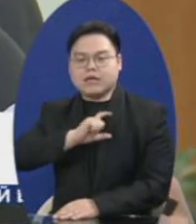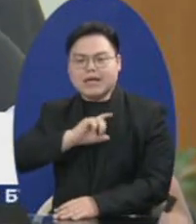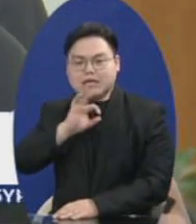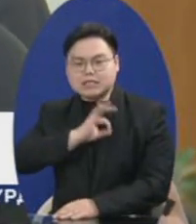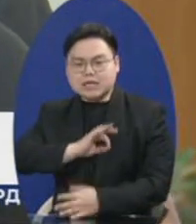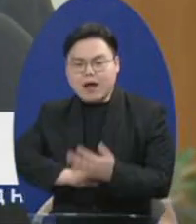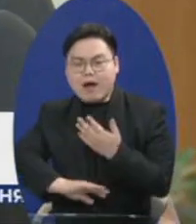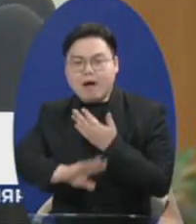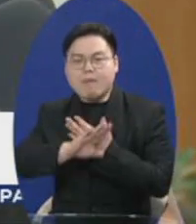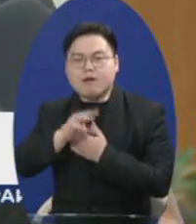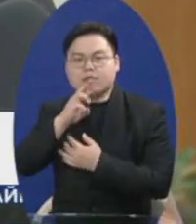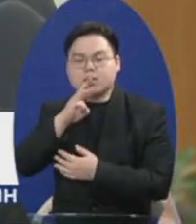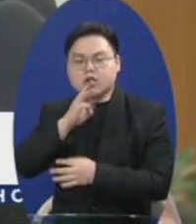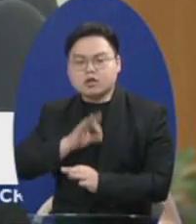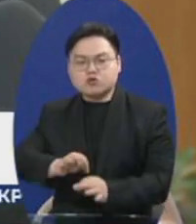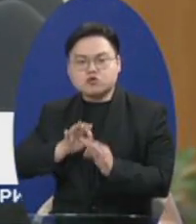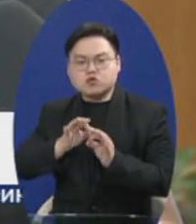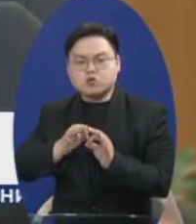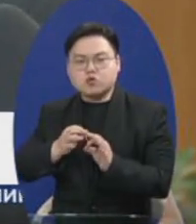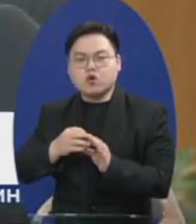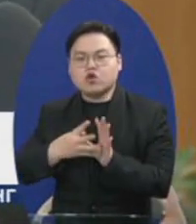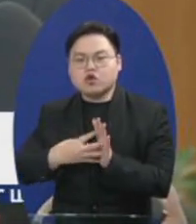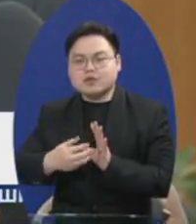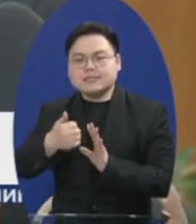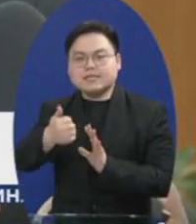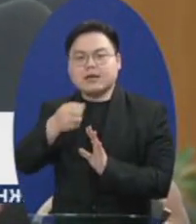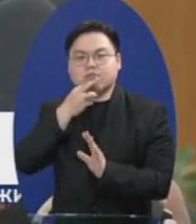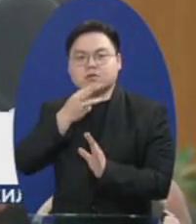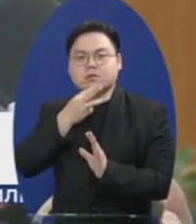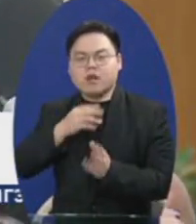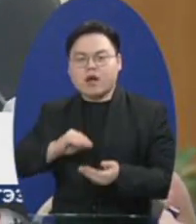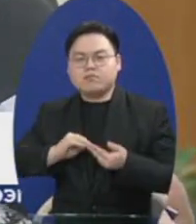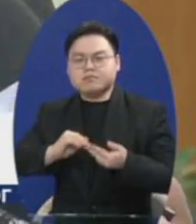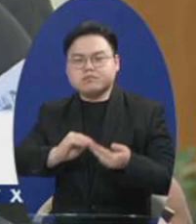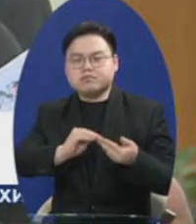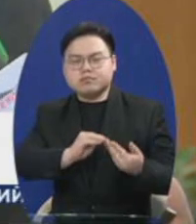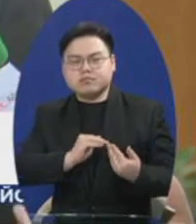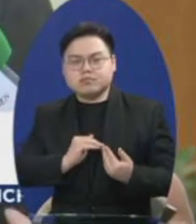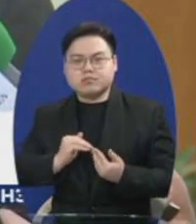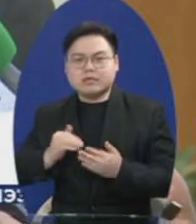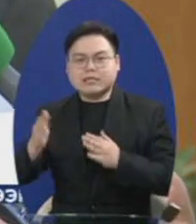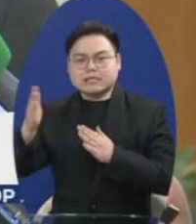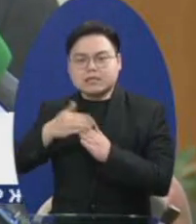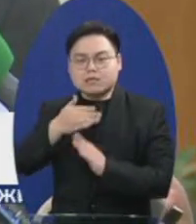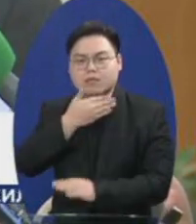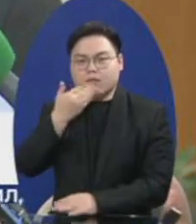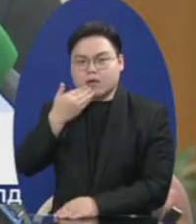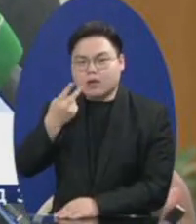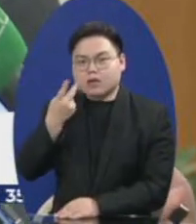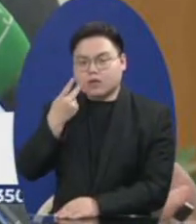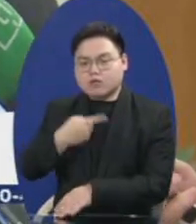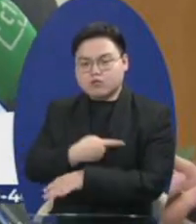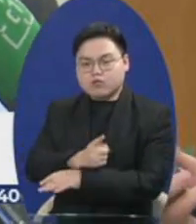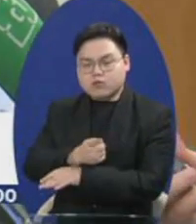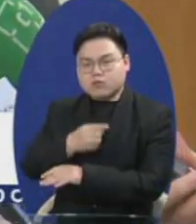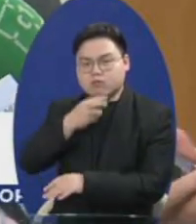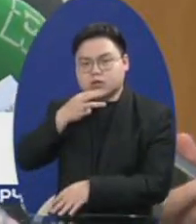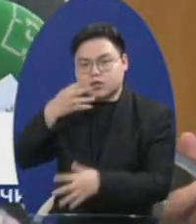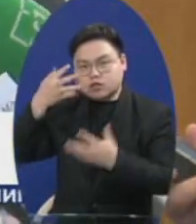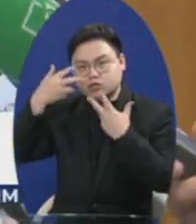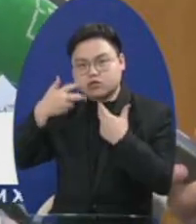түгээх, бүх төрлийн одоо нөлөөллийн аянуудыг тасралтгүй зохион байгуулж, иргэдийг одоо мэдээлжүүлэх